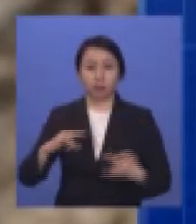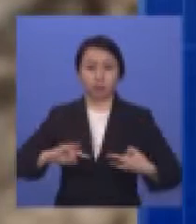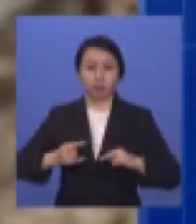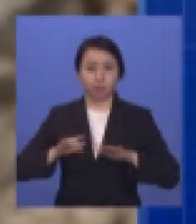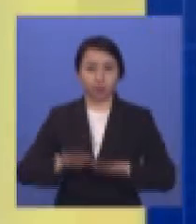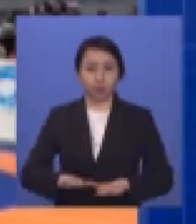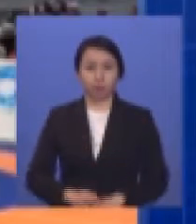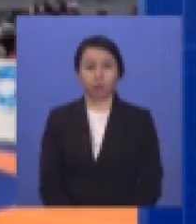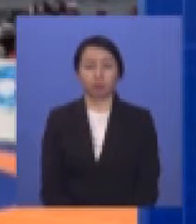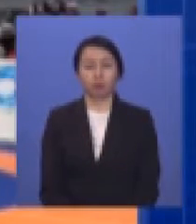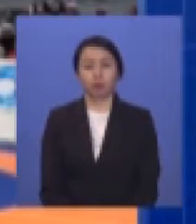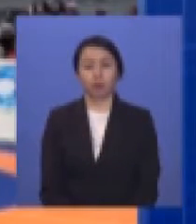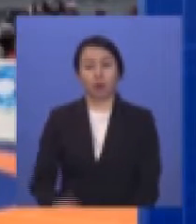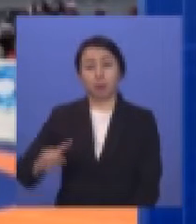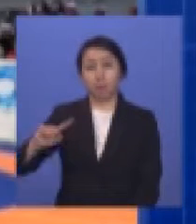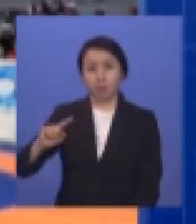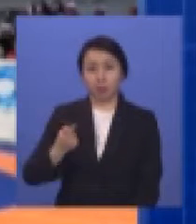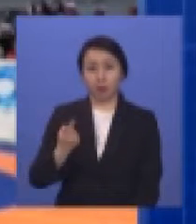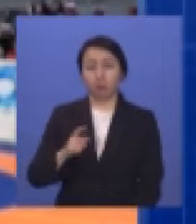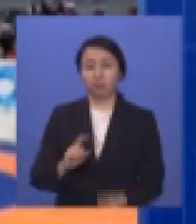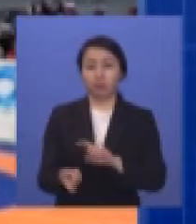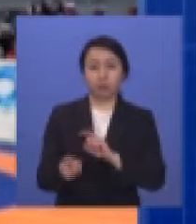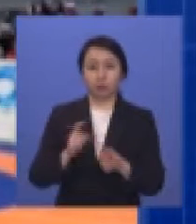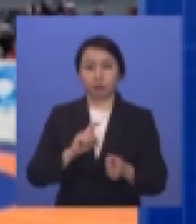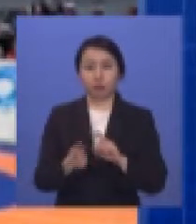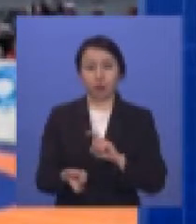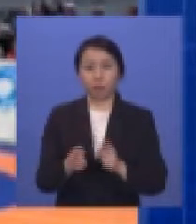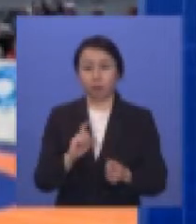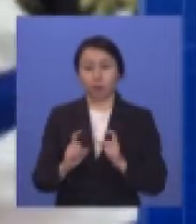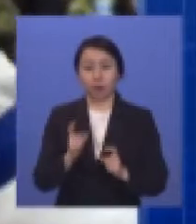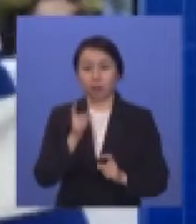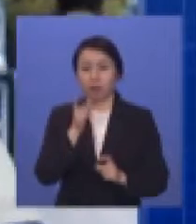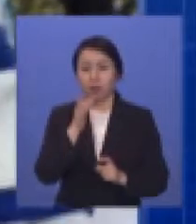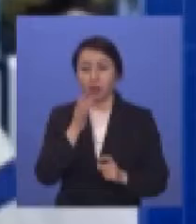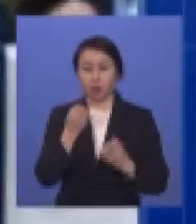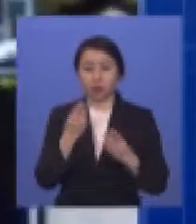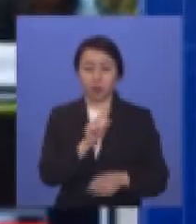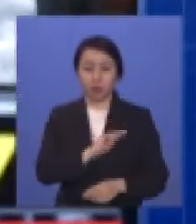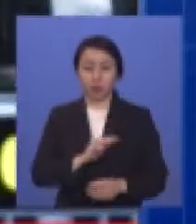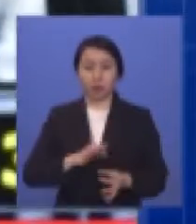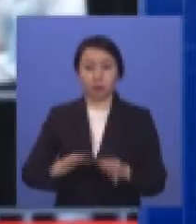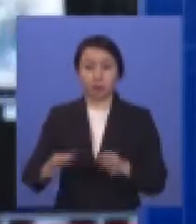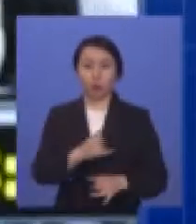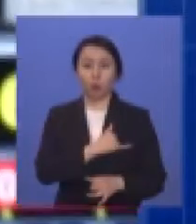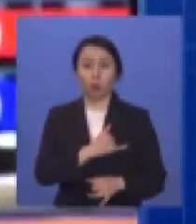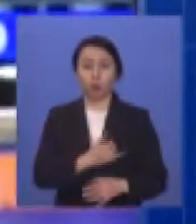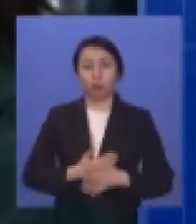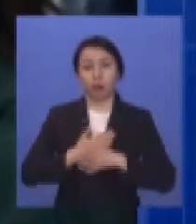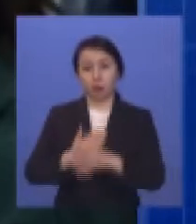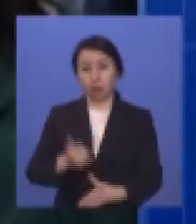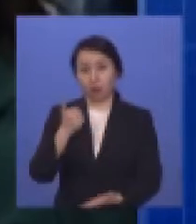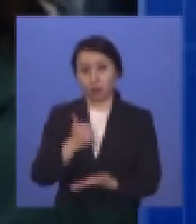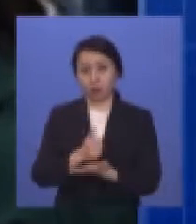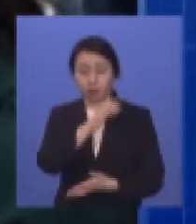камень. Впервые в единоборствах соревновались непрофессиональные борцы, а работники сферы культуры. При поддержке